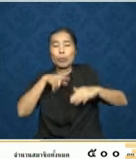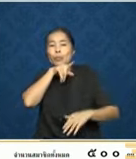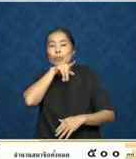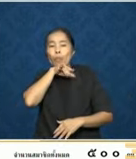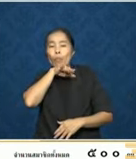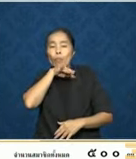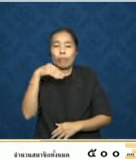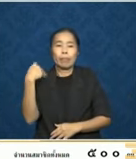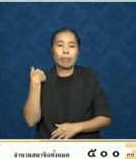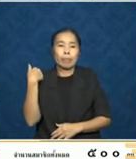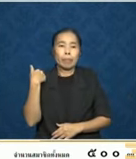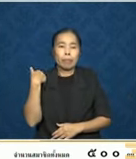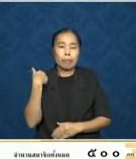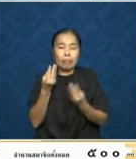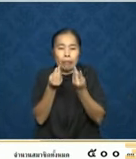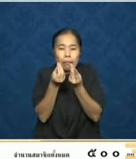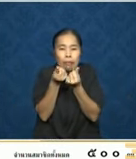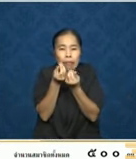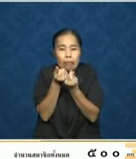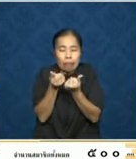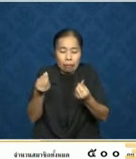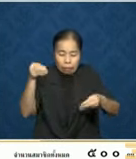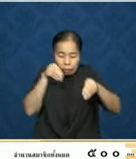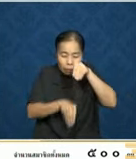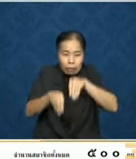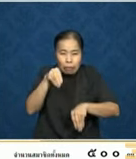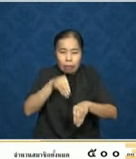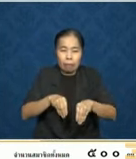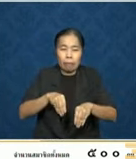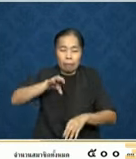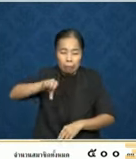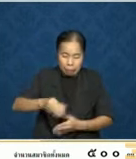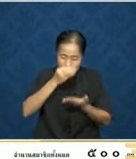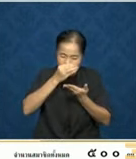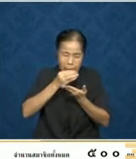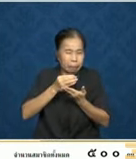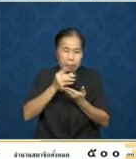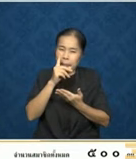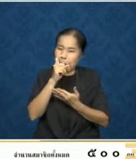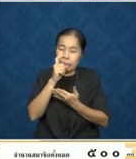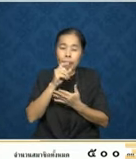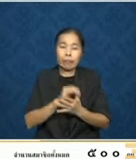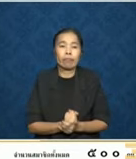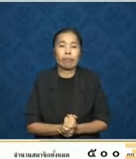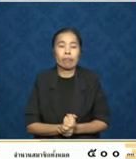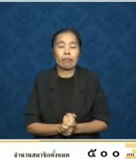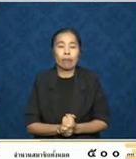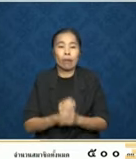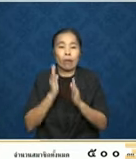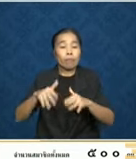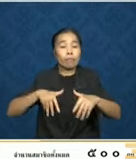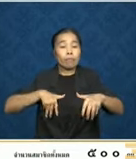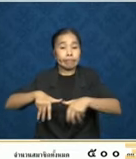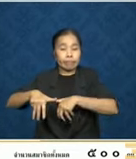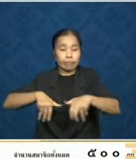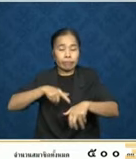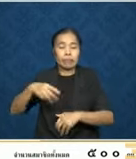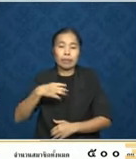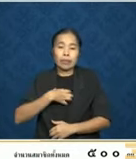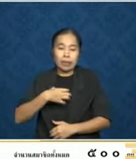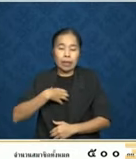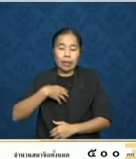านิสซึ่งสูงกว่าค่ามาตรฐานเป็นอย่างมากค่ะหรือแม้กระทั่งพี่น้องประชาชนจะใช้น้ำในคล